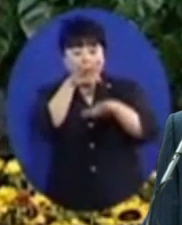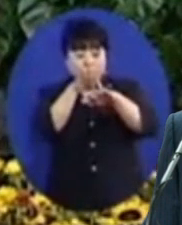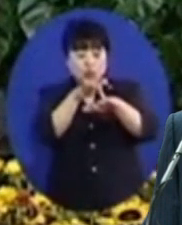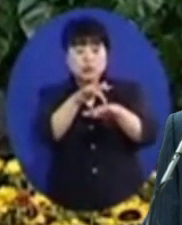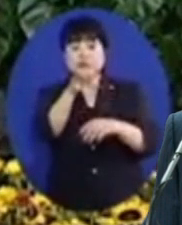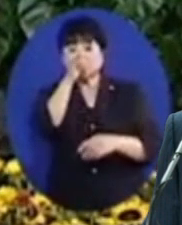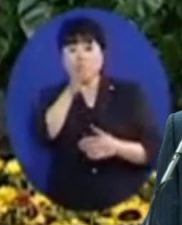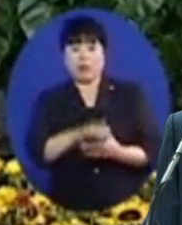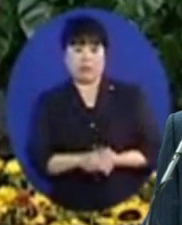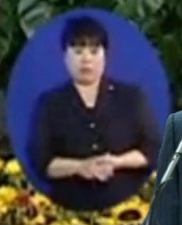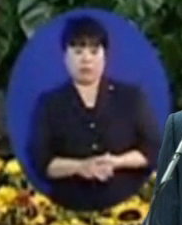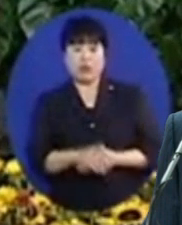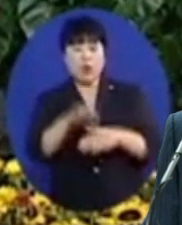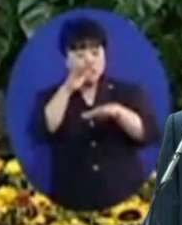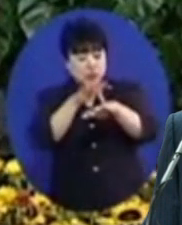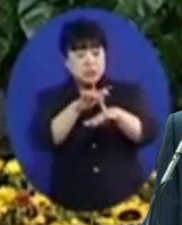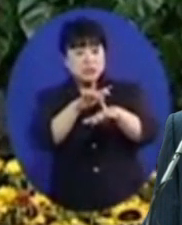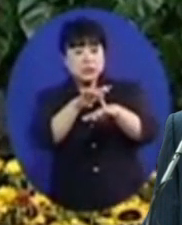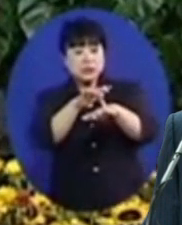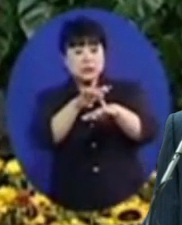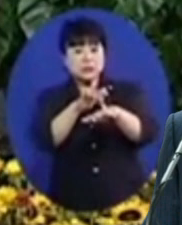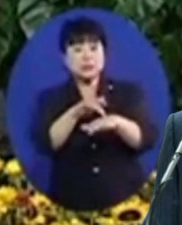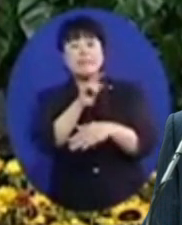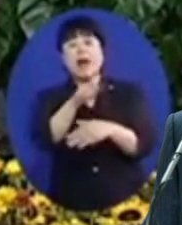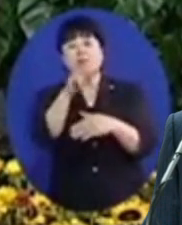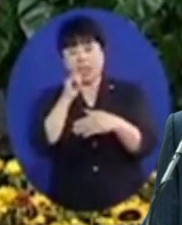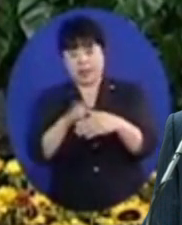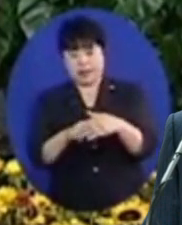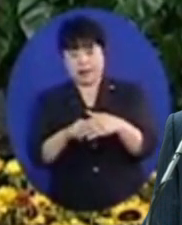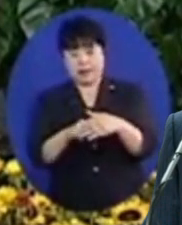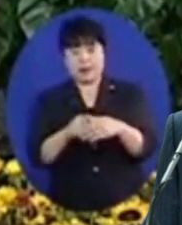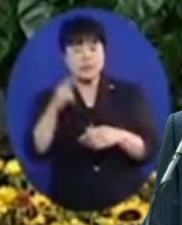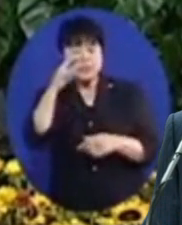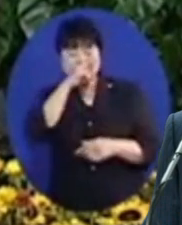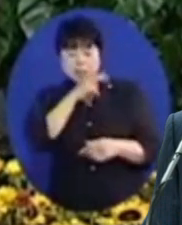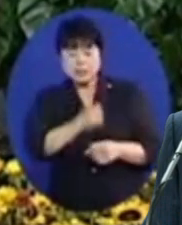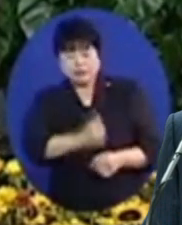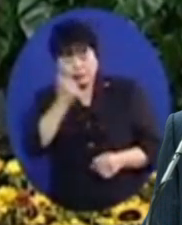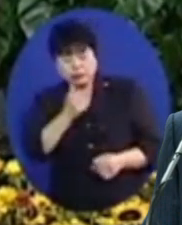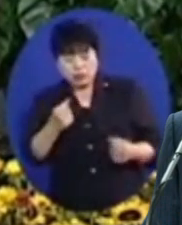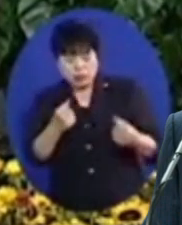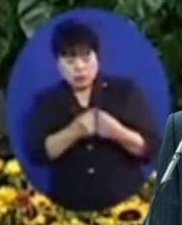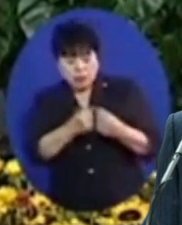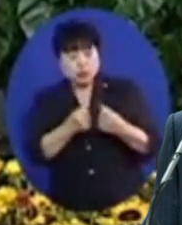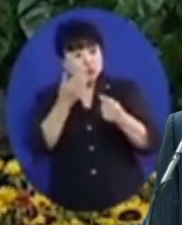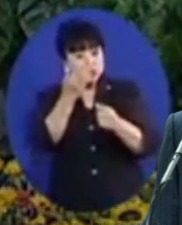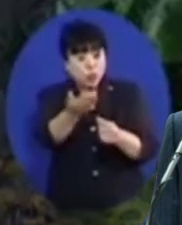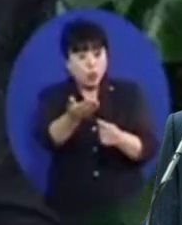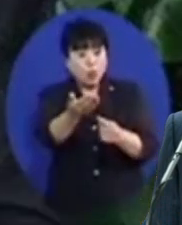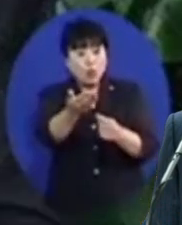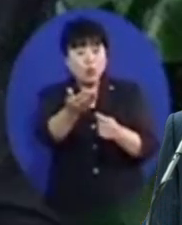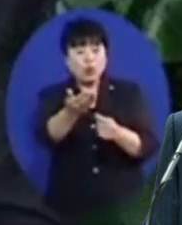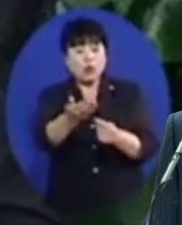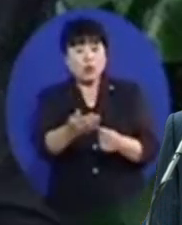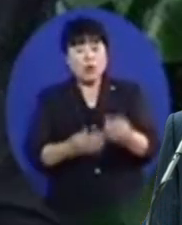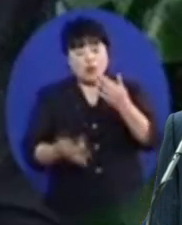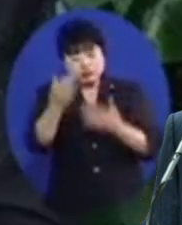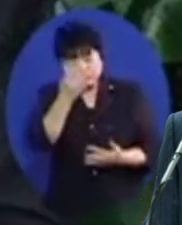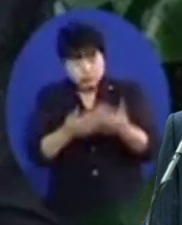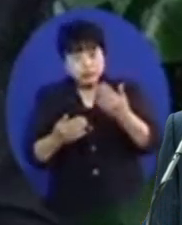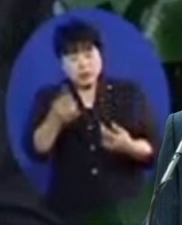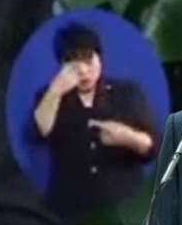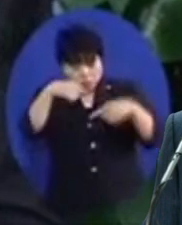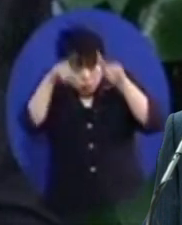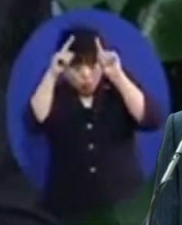있습니다. 귀신이 마음에 시기와 분노와 다툼을 일으키고 거기서 불을 잡고